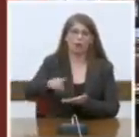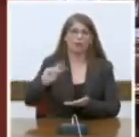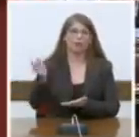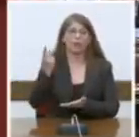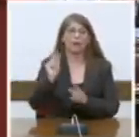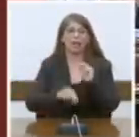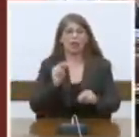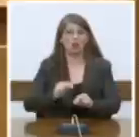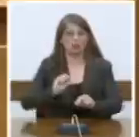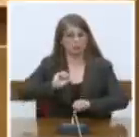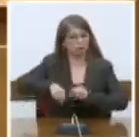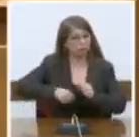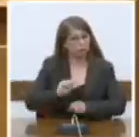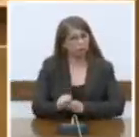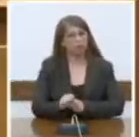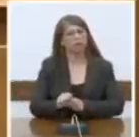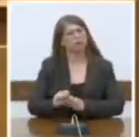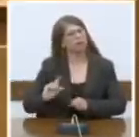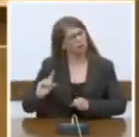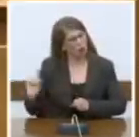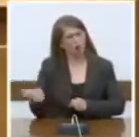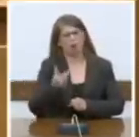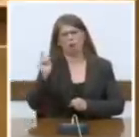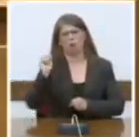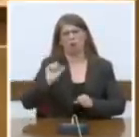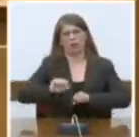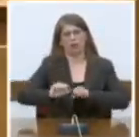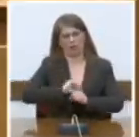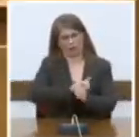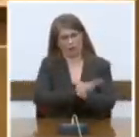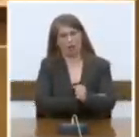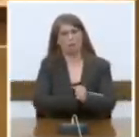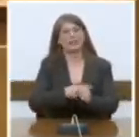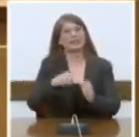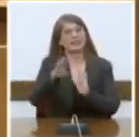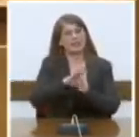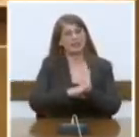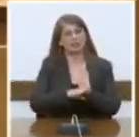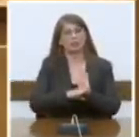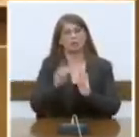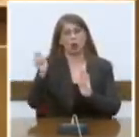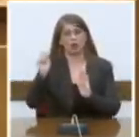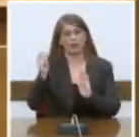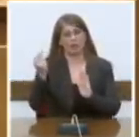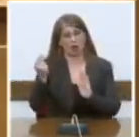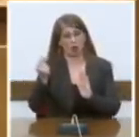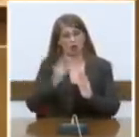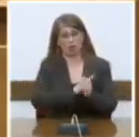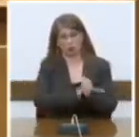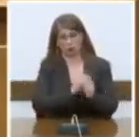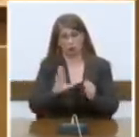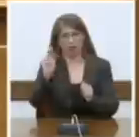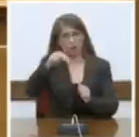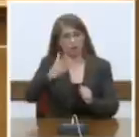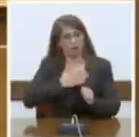εκλογική μάχη, όπου όλες οι πολιτικές δυνάμεις, αλλά και το σύστημα πολιτικής και οικονομικής εξουσίας, εκμεταλλευόμενοι και δικές